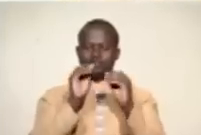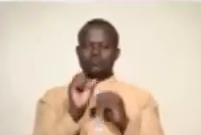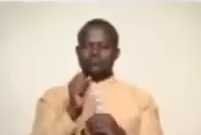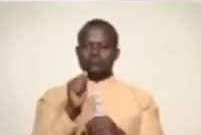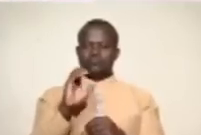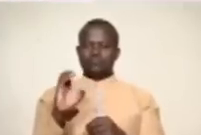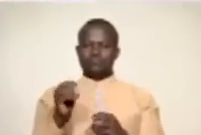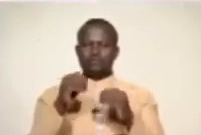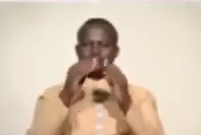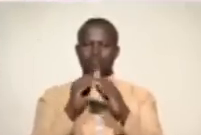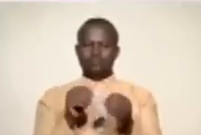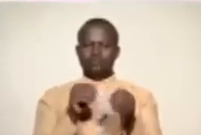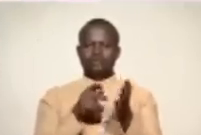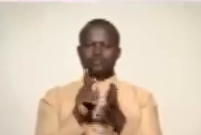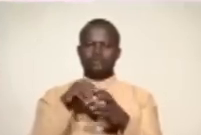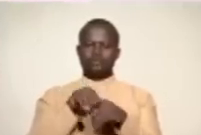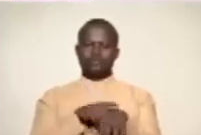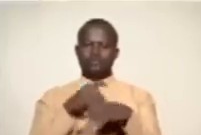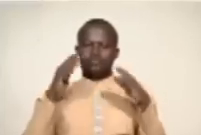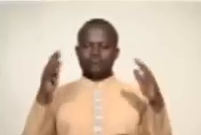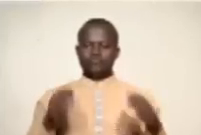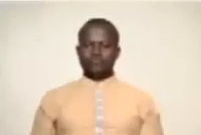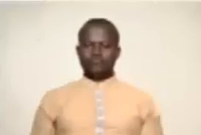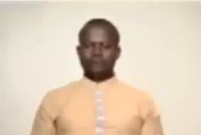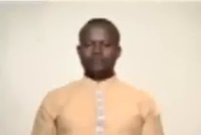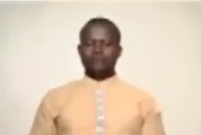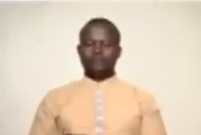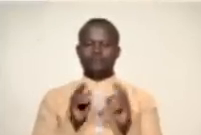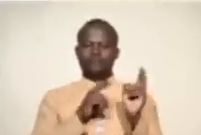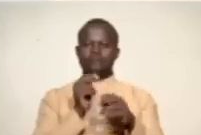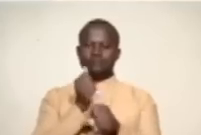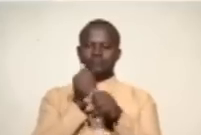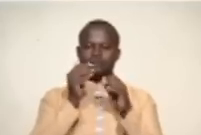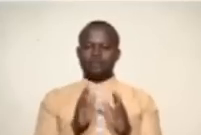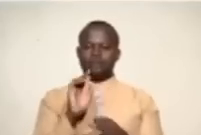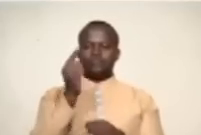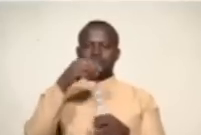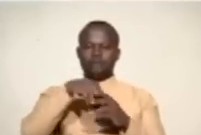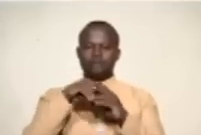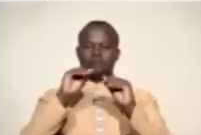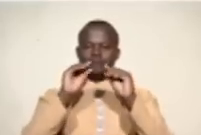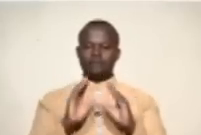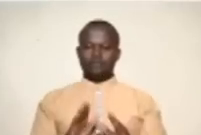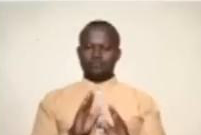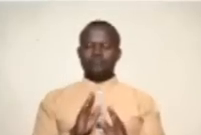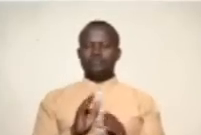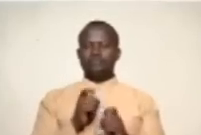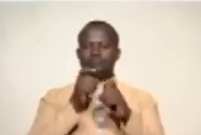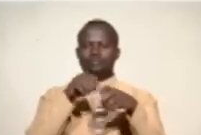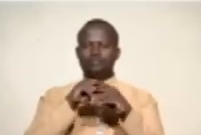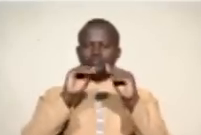kimuha inguzanyo yo kugura inzu azishyura mu gihe kirekire. Nsanzwe rero ndi umukozi ndi umurezi mpemberwa mu mwarimu